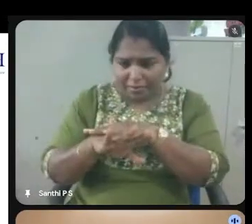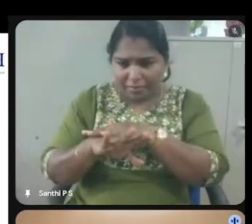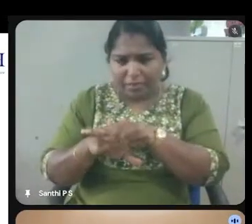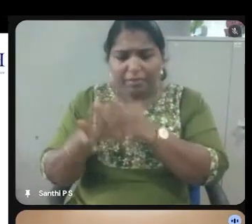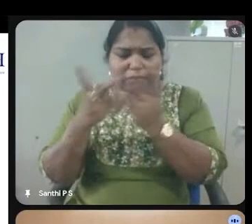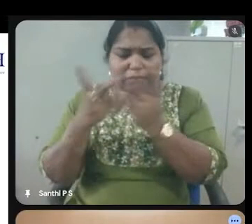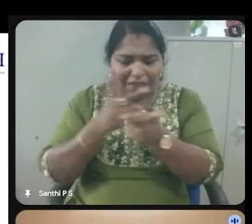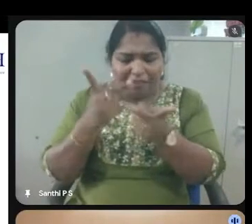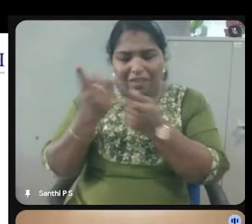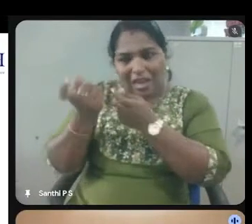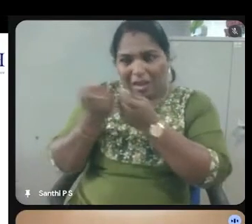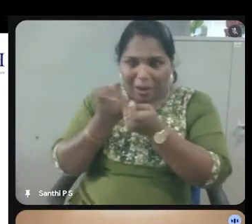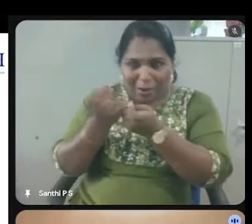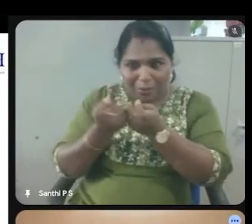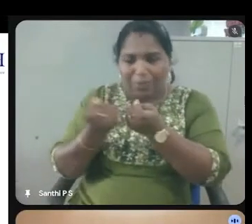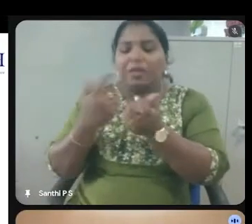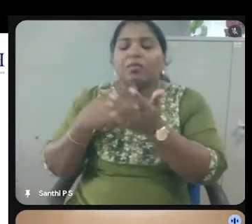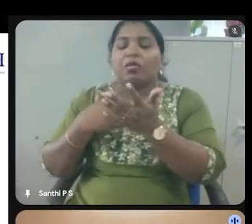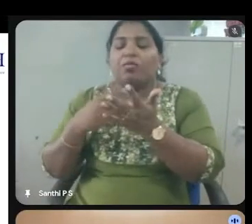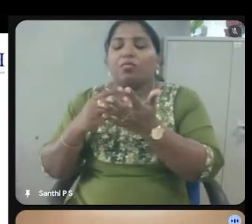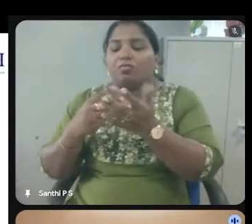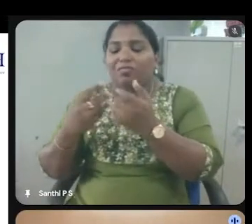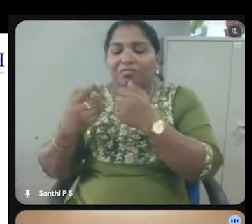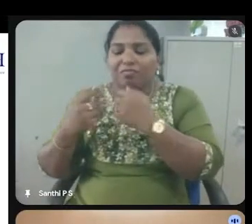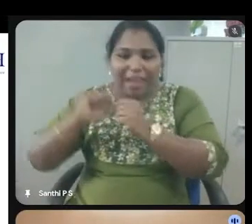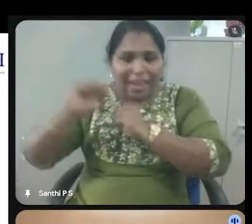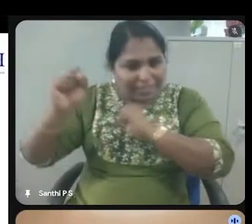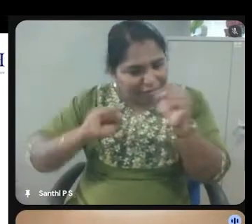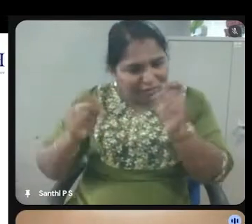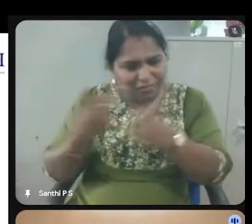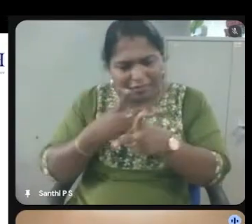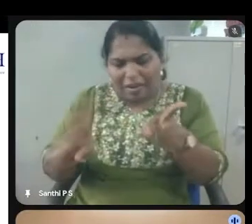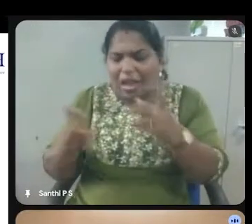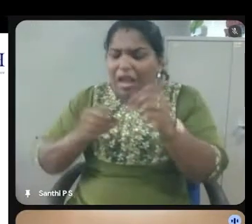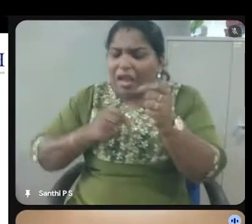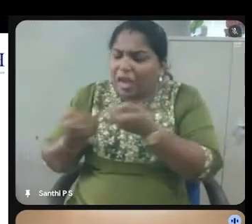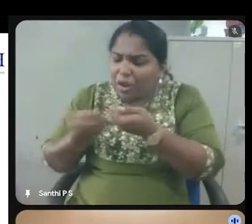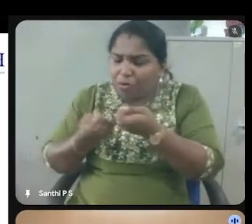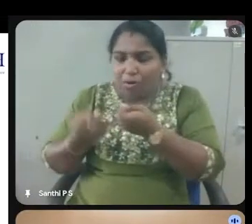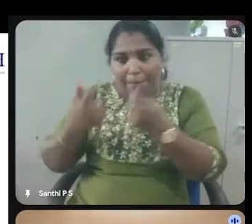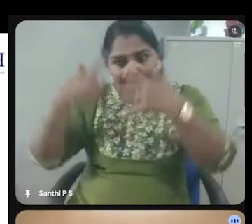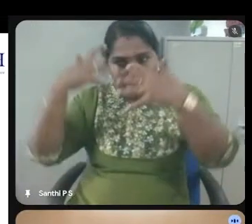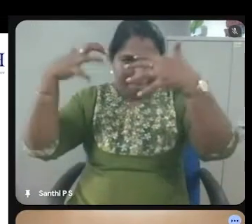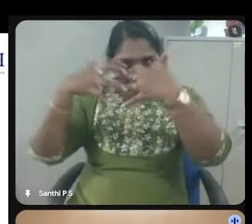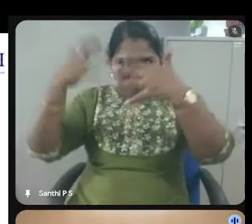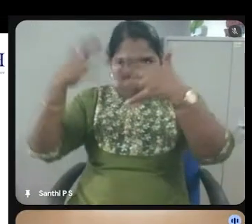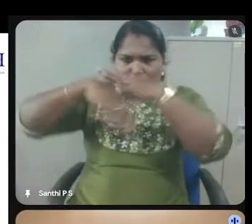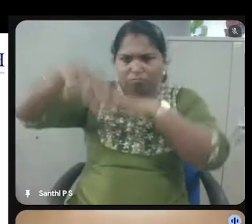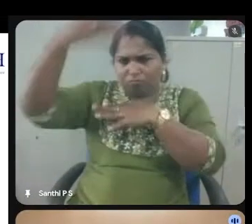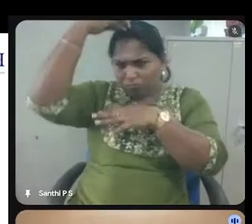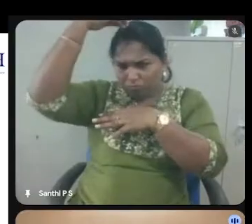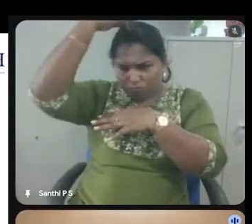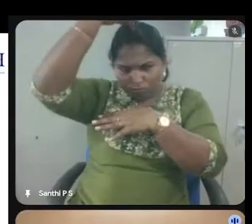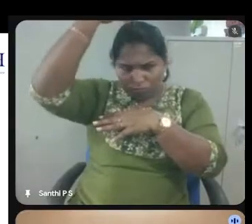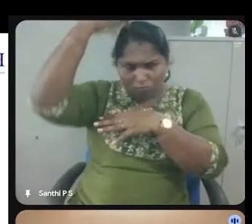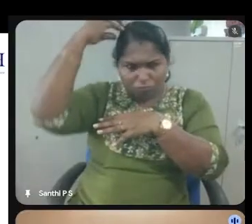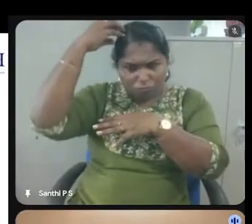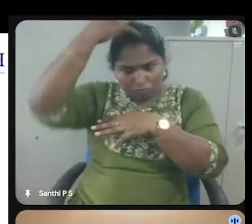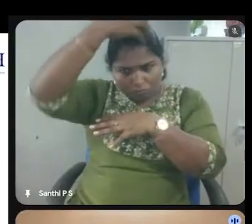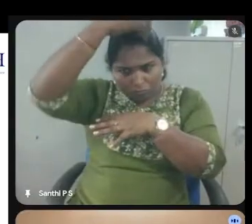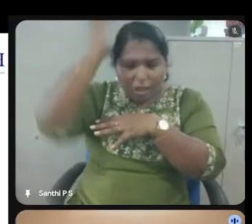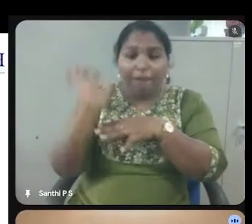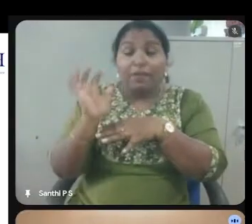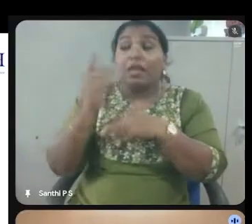ചെയ്യാൻ ഒരു ഏരിയ ഉണ്ട്, നമ്മൾ മോട്ടോർ ആക്ടിവിറ്റീസ് നടക്കുന്നത് എഴുതുന്നൊക്കെ കൺട്രോൾ ചെയ്യാൻ എല്ലാത്തിനും ഓരോരോ സ്പെസിഫിക് ആയിട്ടുള്ള ഏരിയാസ് ഉണ്ട്. അപ്പോൾ ഈ തലച്ചോറിൽ നമ്മൾ